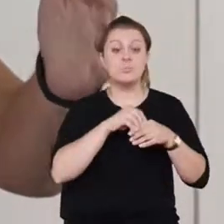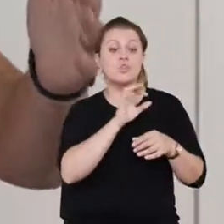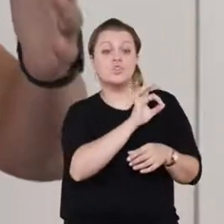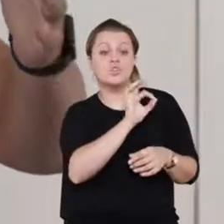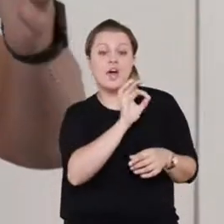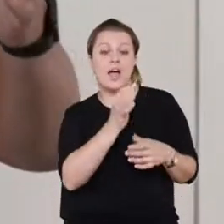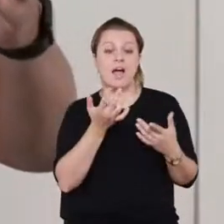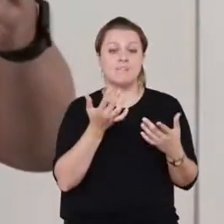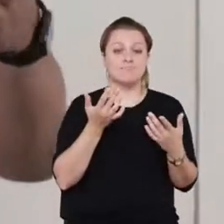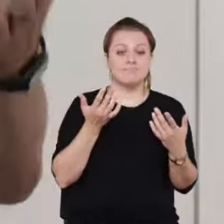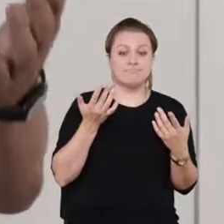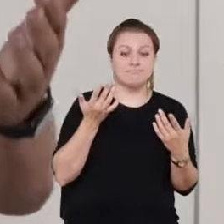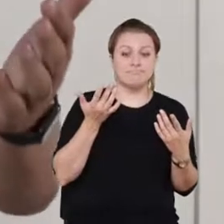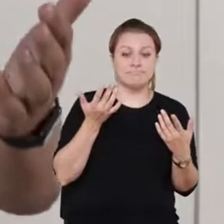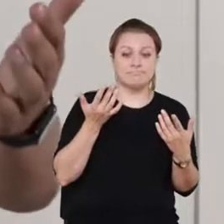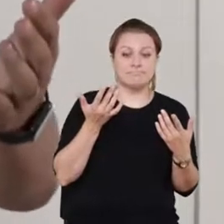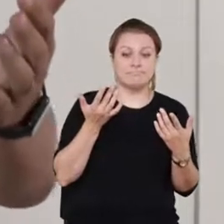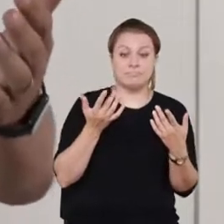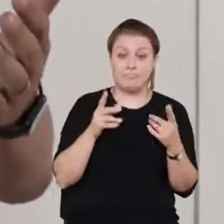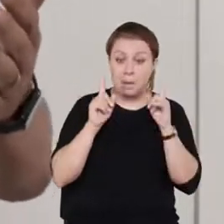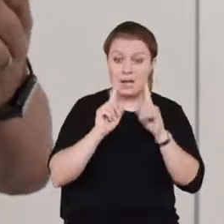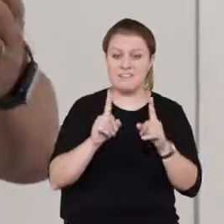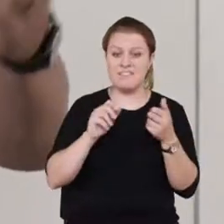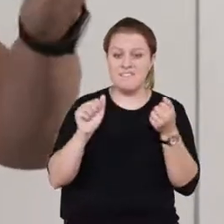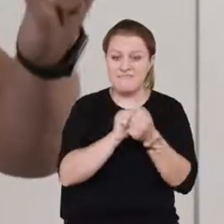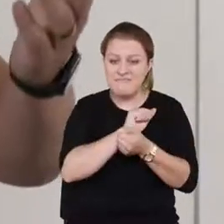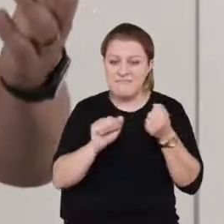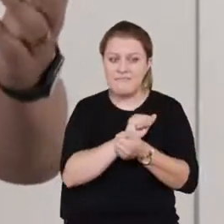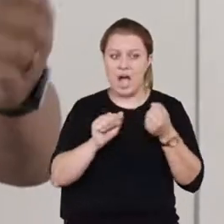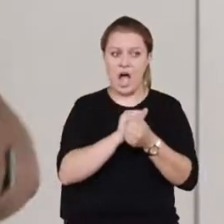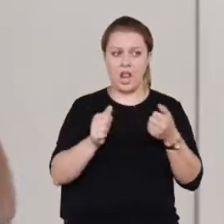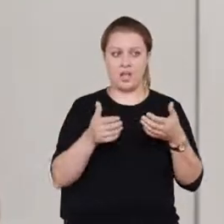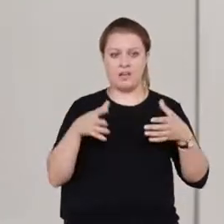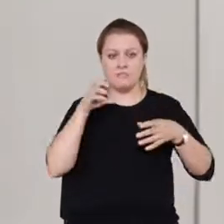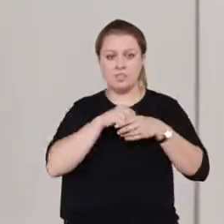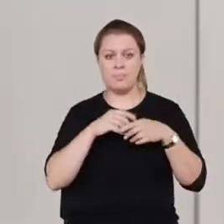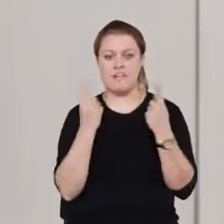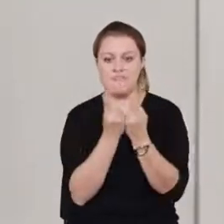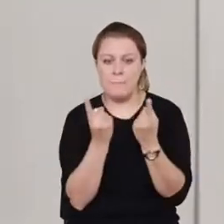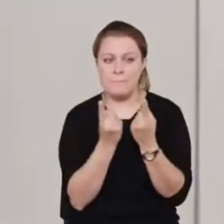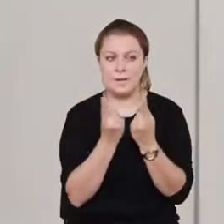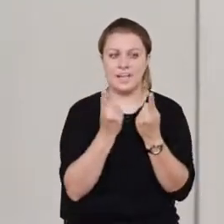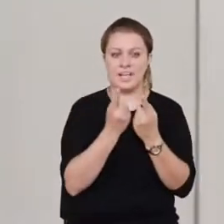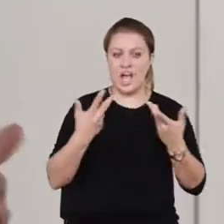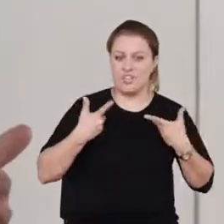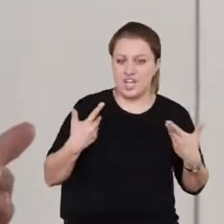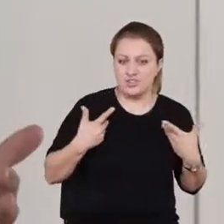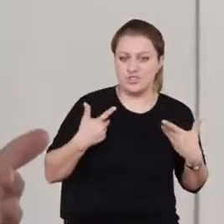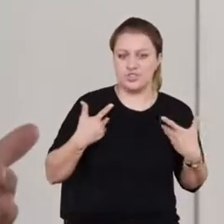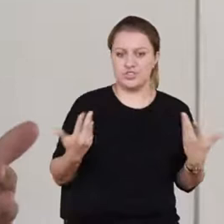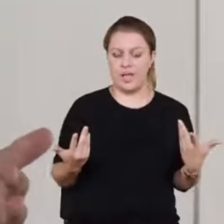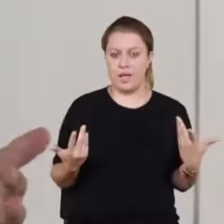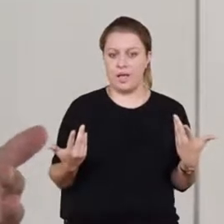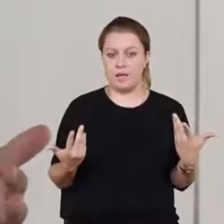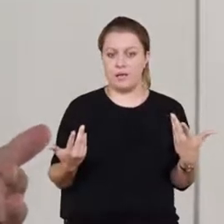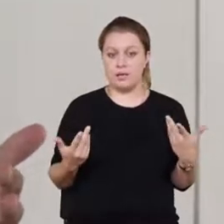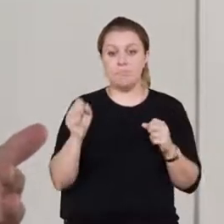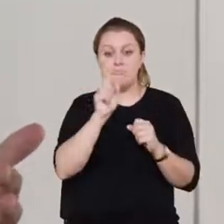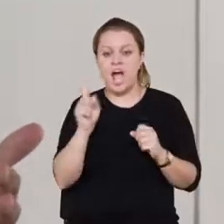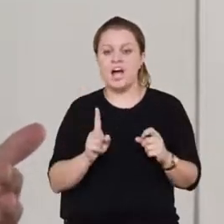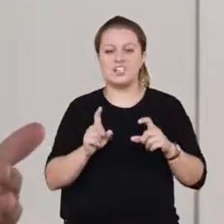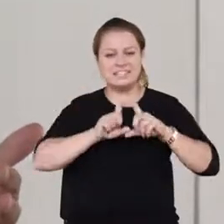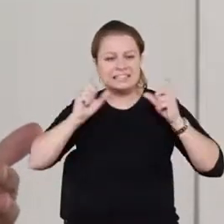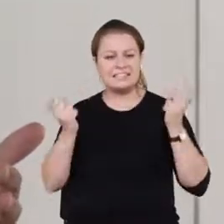sferę walk ulicznych, prawda? Czy walk w fabrykach, aż po odzysk, odbudowę